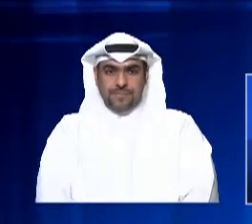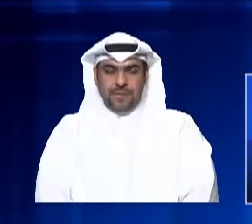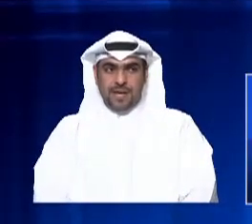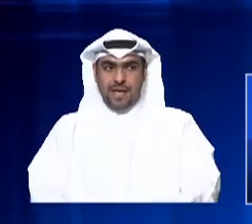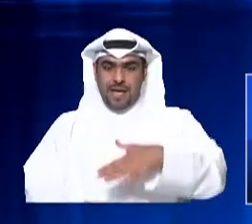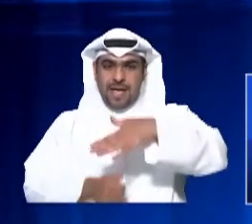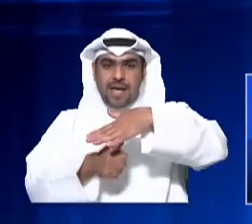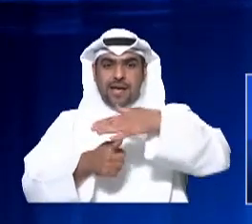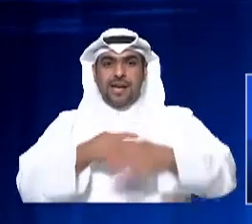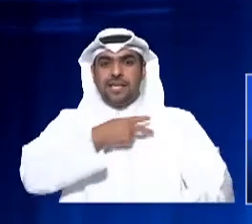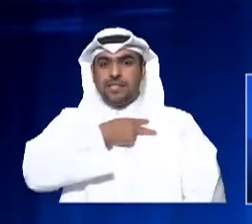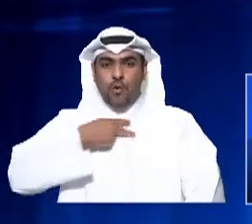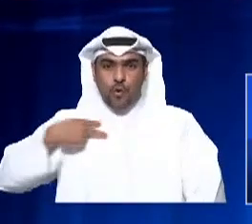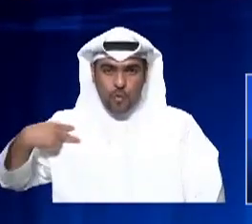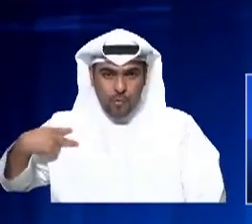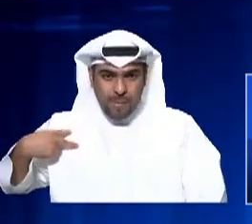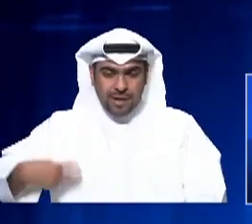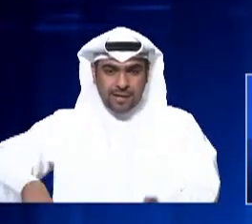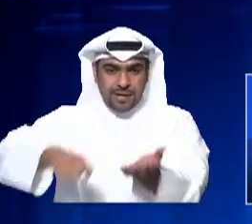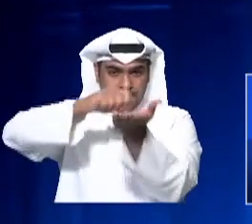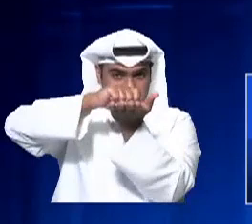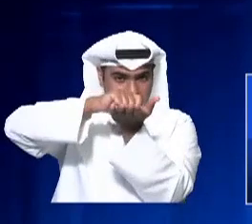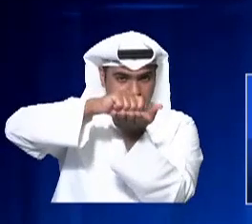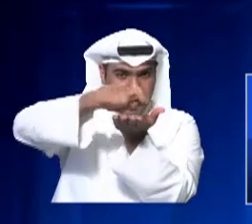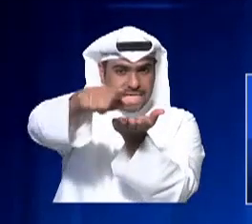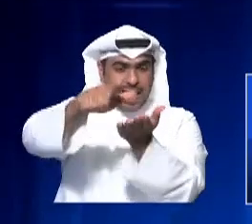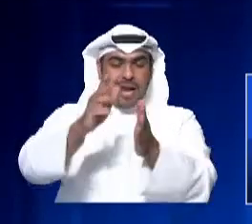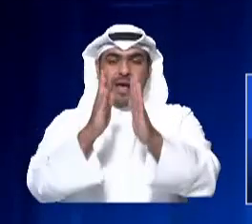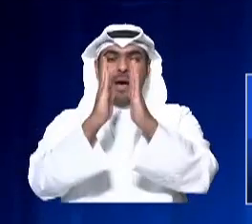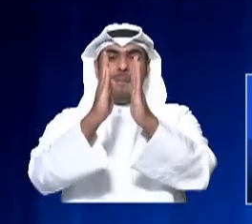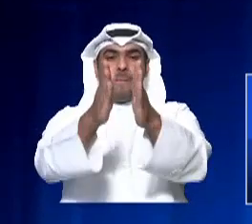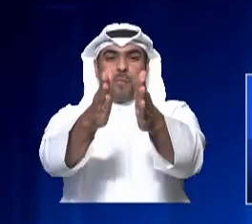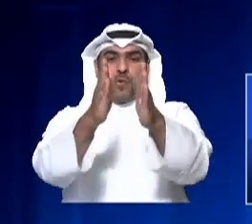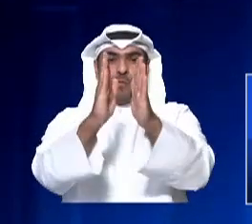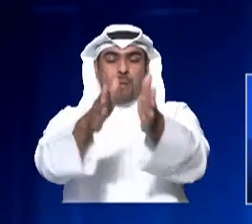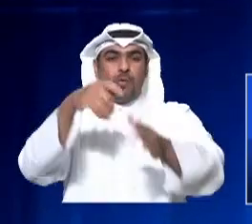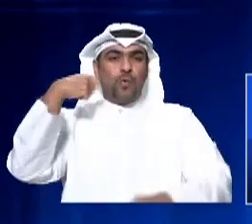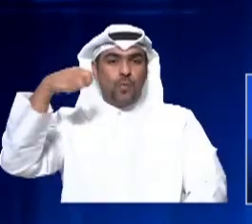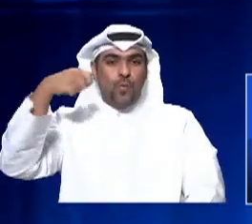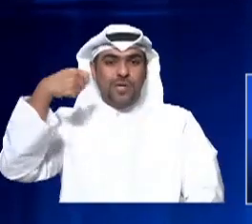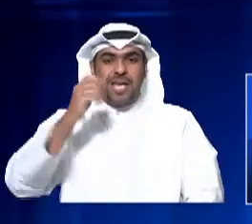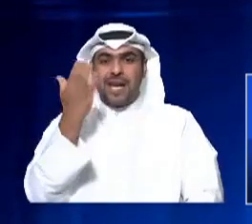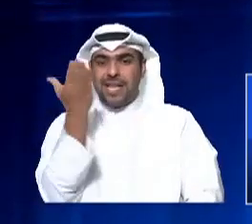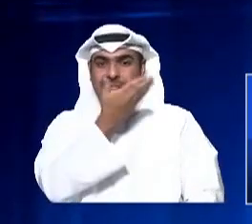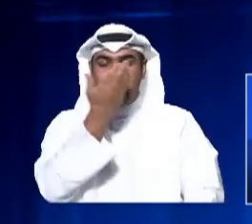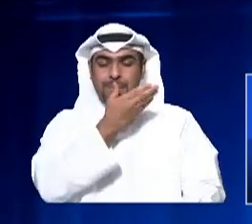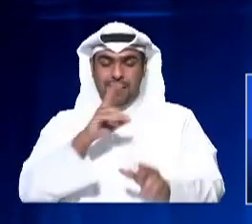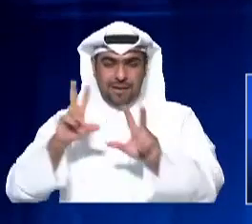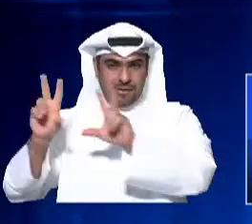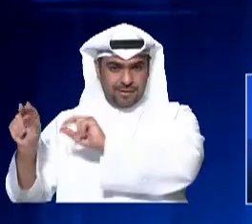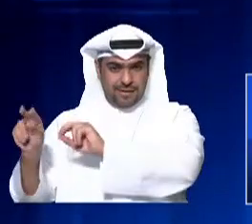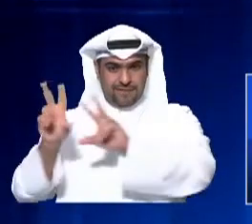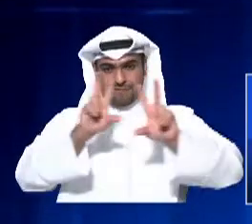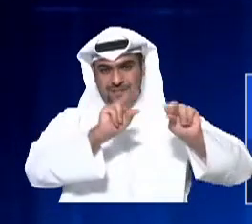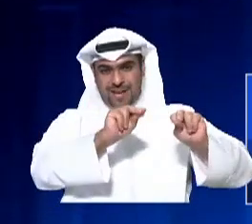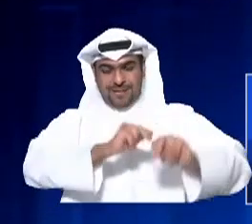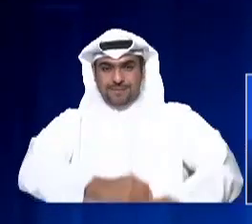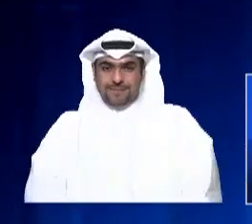كما بعث سمو الشيخ صباح خالد الحمد الصباح رئيس مجلس الوزراء حفظه الله ببرقيات تهاني مماثلة.